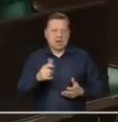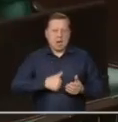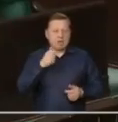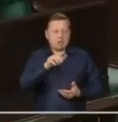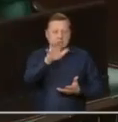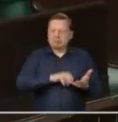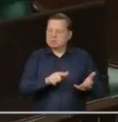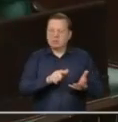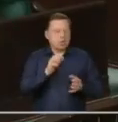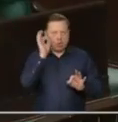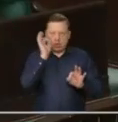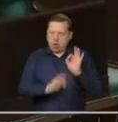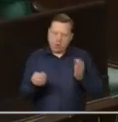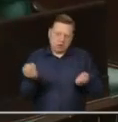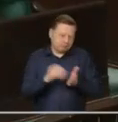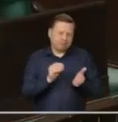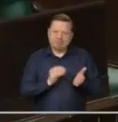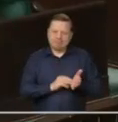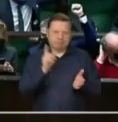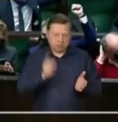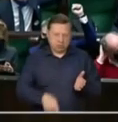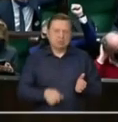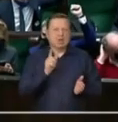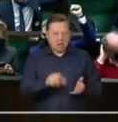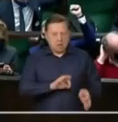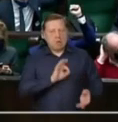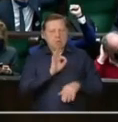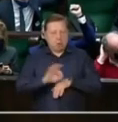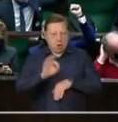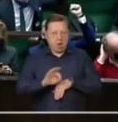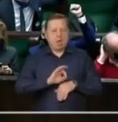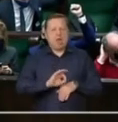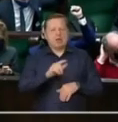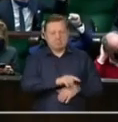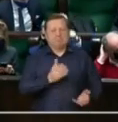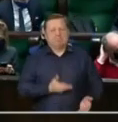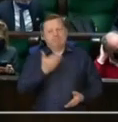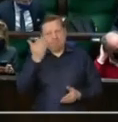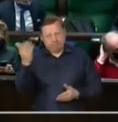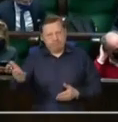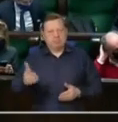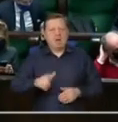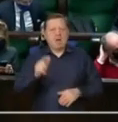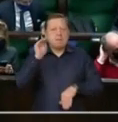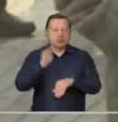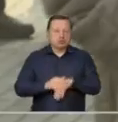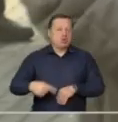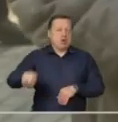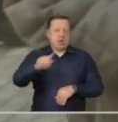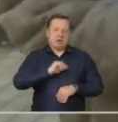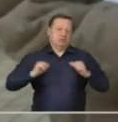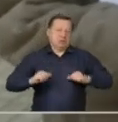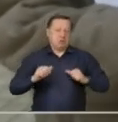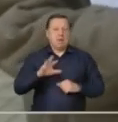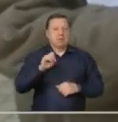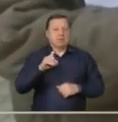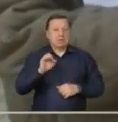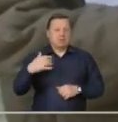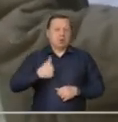tekstu uchwały w komisji. Teraz projekt będzie musiał przejść normalną, ale dłuższą procedurę niż w przypadku pełnej zgody wszystkich klubów. Jolanta Brzeska